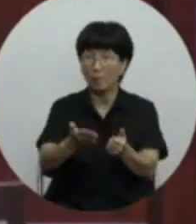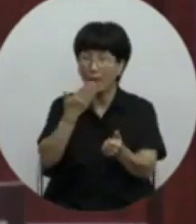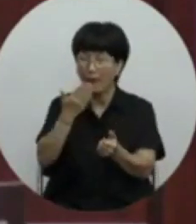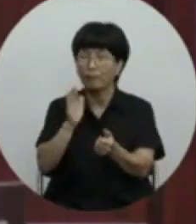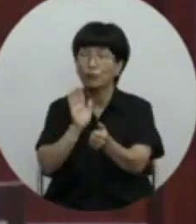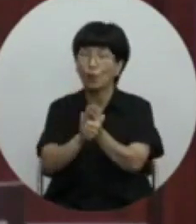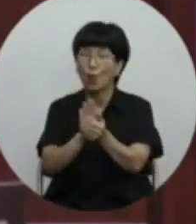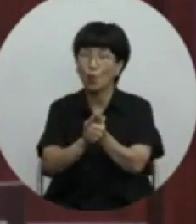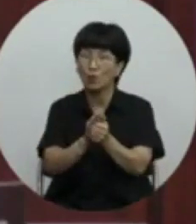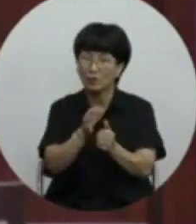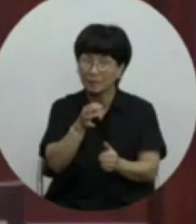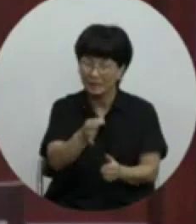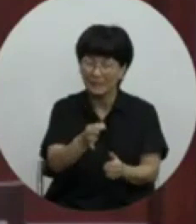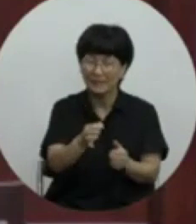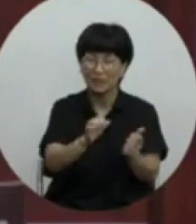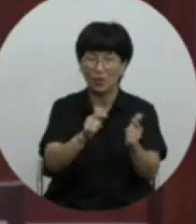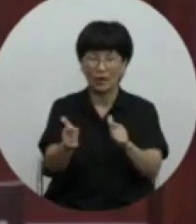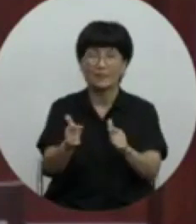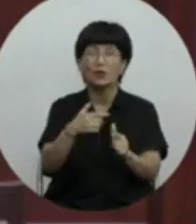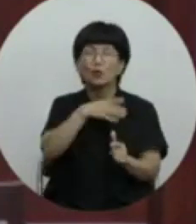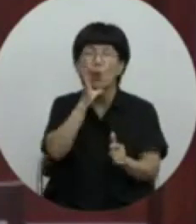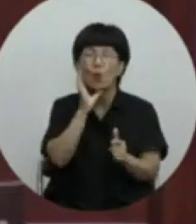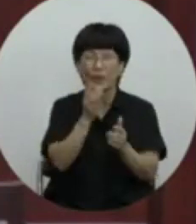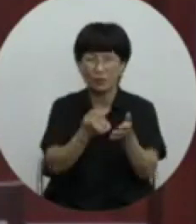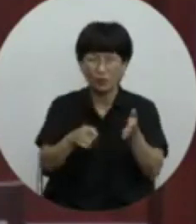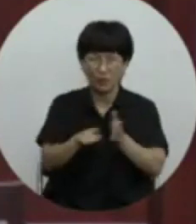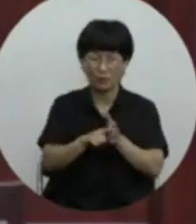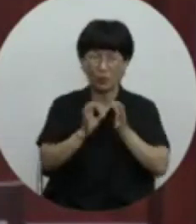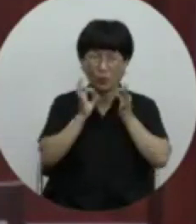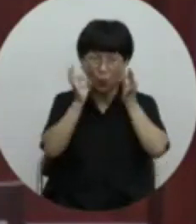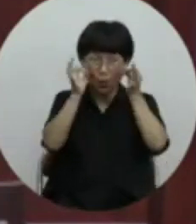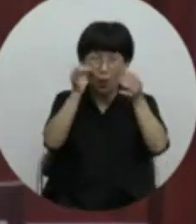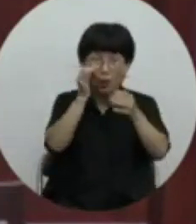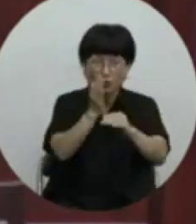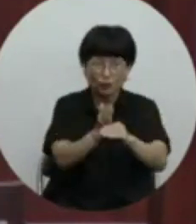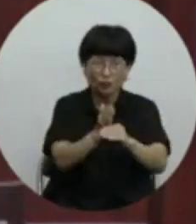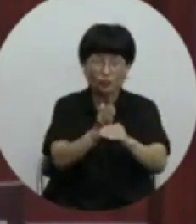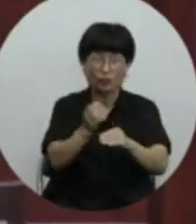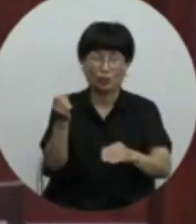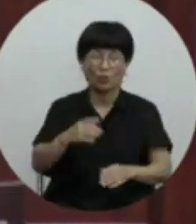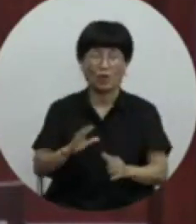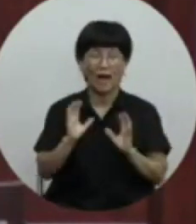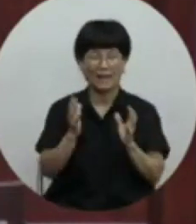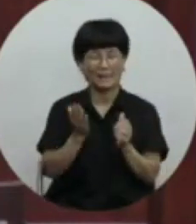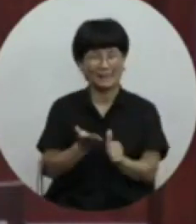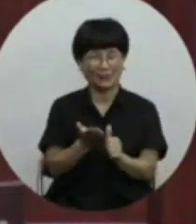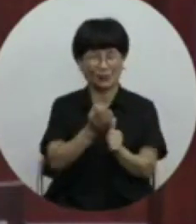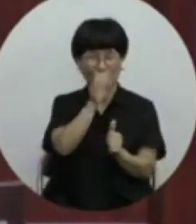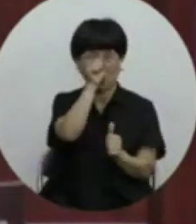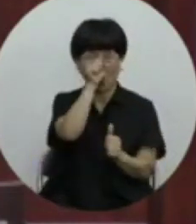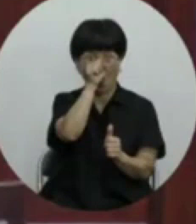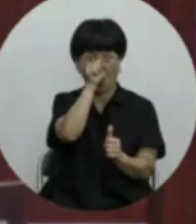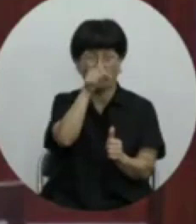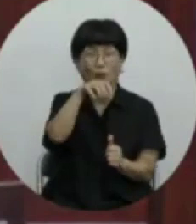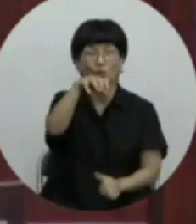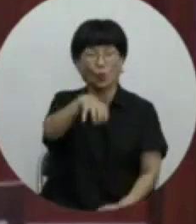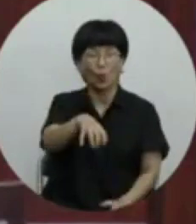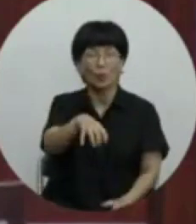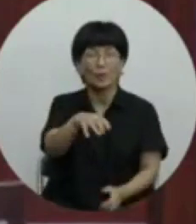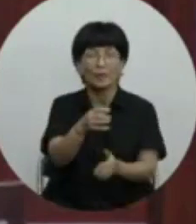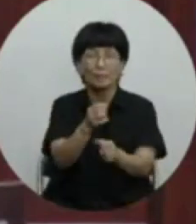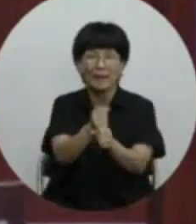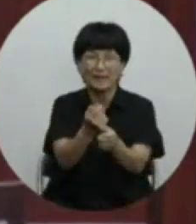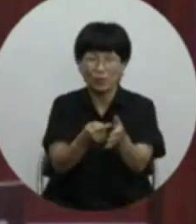등 노인 복지 확대를 위해 노력하고 있으며 아이 키우기 좋은 여주시 사업의 목적으로